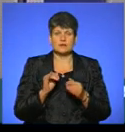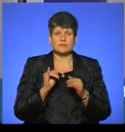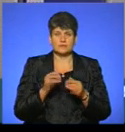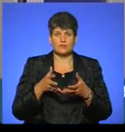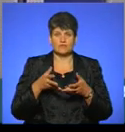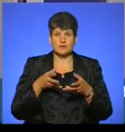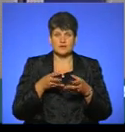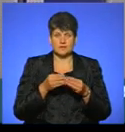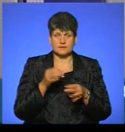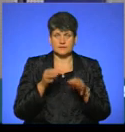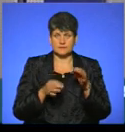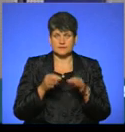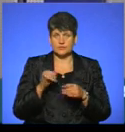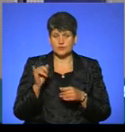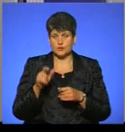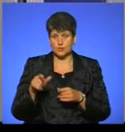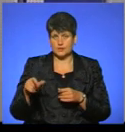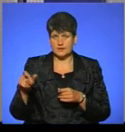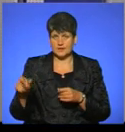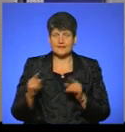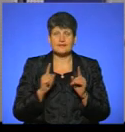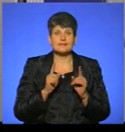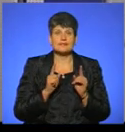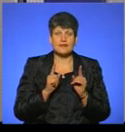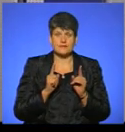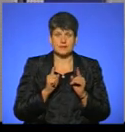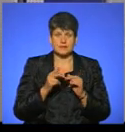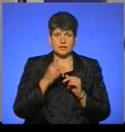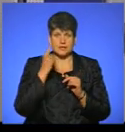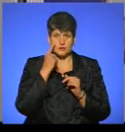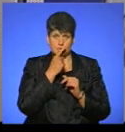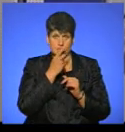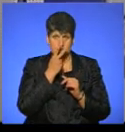на довкілля і людей, і навіть на зорове сприйняття.